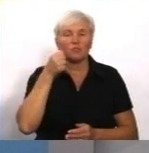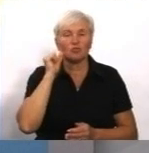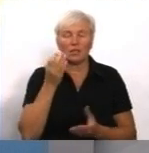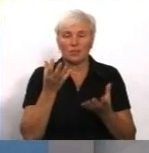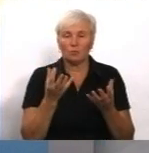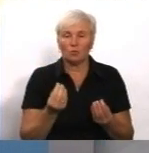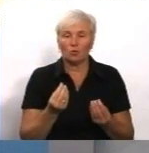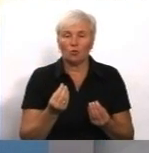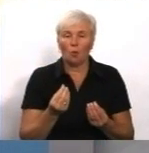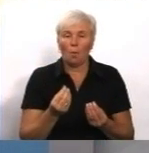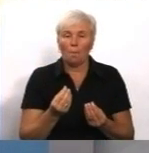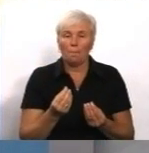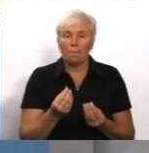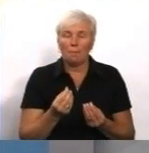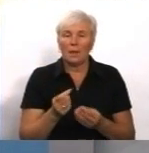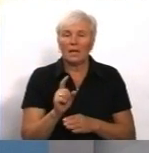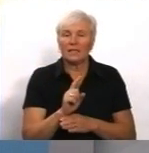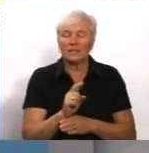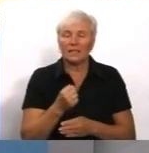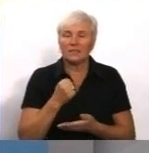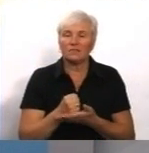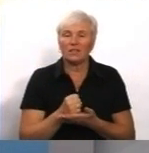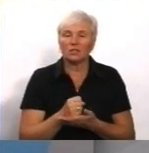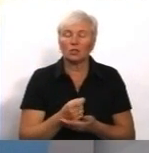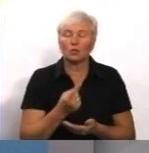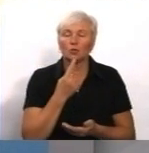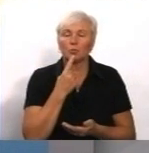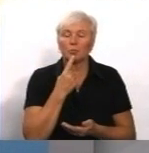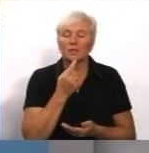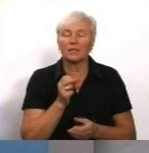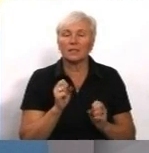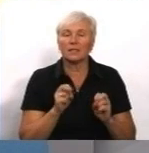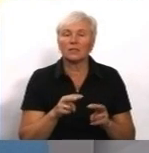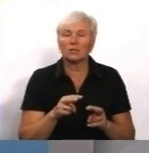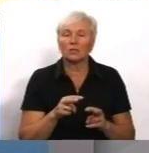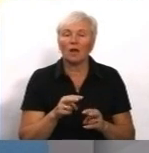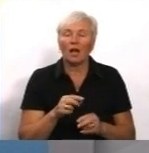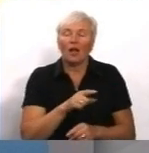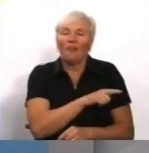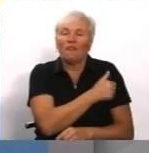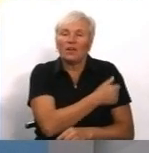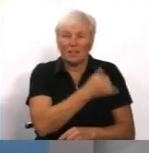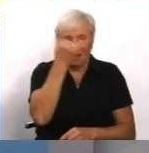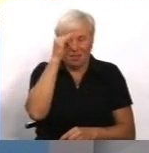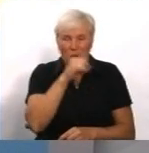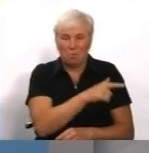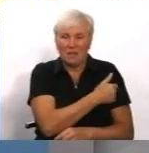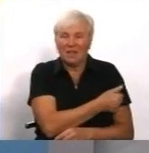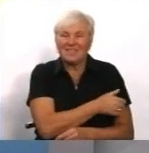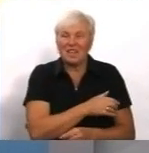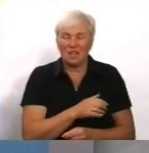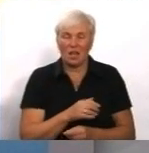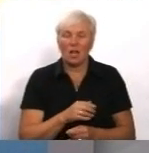затверджені критерії ступенів ризику і до ветеринарної медицини. Тобто тепер до тих, хто